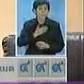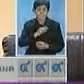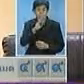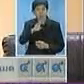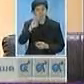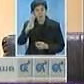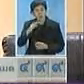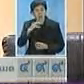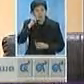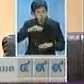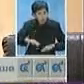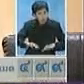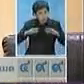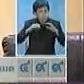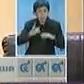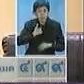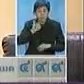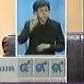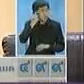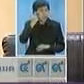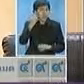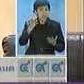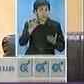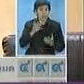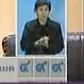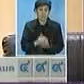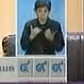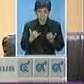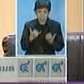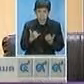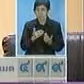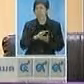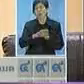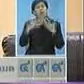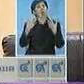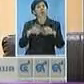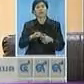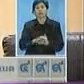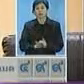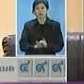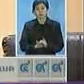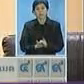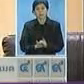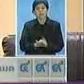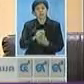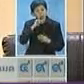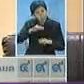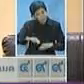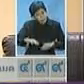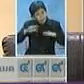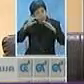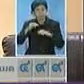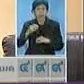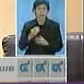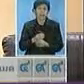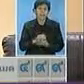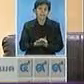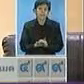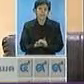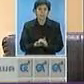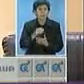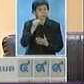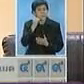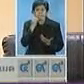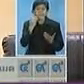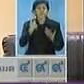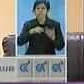จะท่วมผมไม่เคยคิดวันนี้ก็เรียบร้อยอยู่ในข่ายจะได้บ้านละ 5,000 บาทก็เขาเหมือ